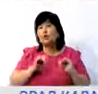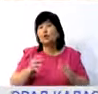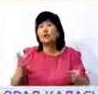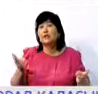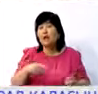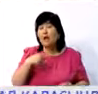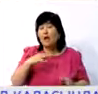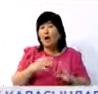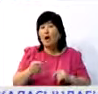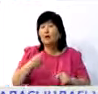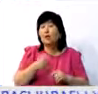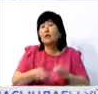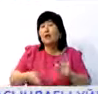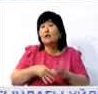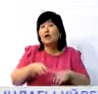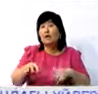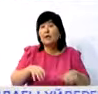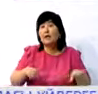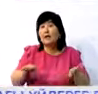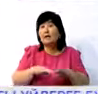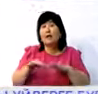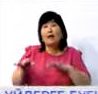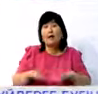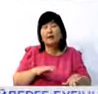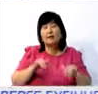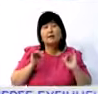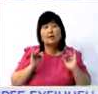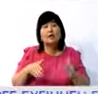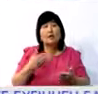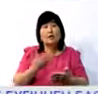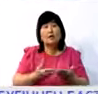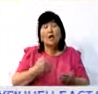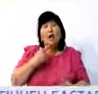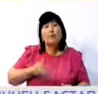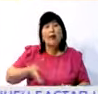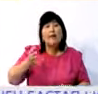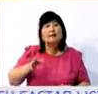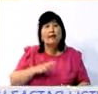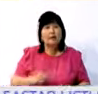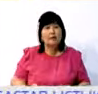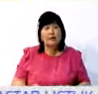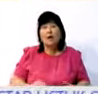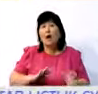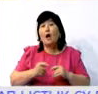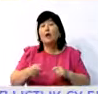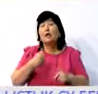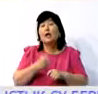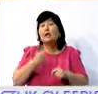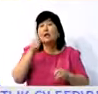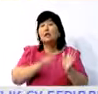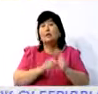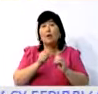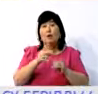келе, аудан басшысы сыбайлас жемқорлыққа қарсы атқарылып жатқан шаралары туралы баяндады. Аудан әкімдігінде жыл басынан бері 13